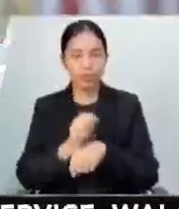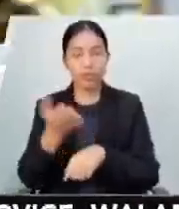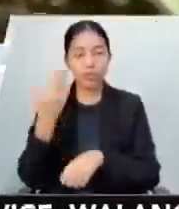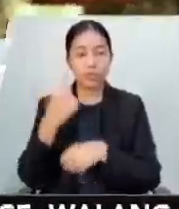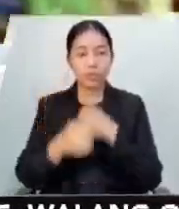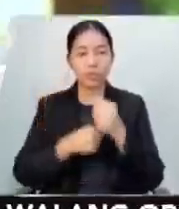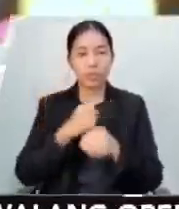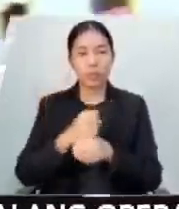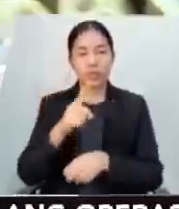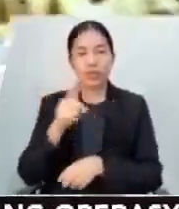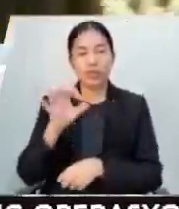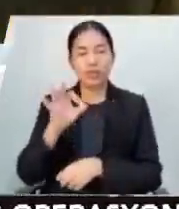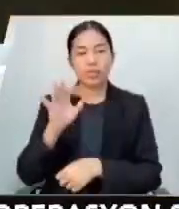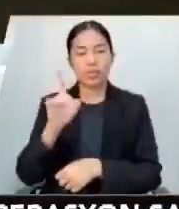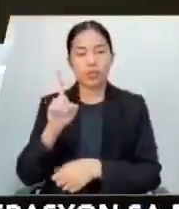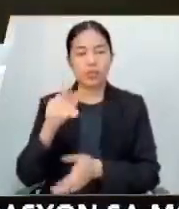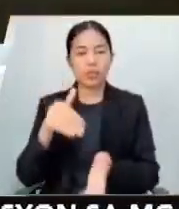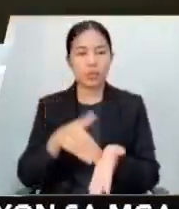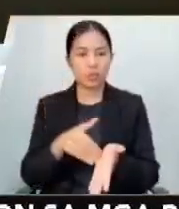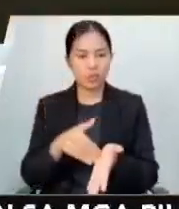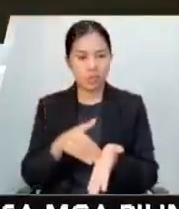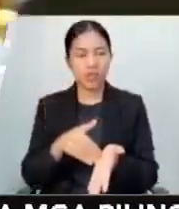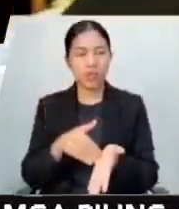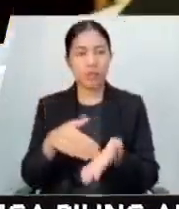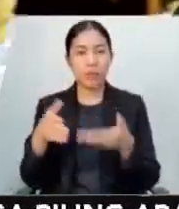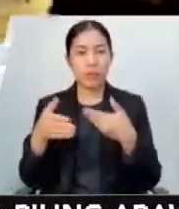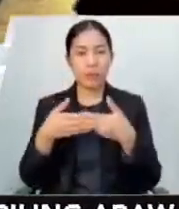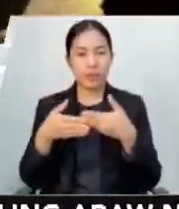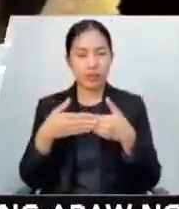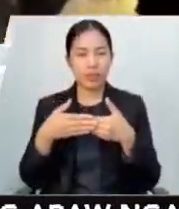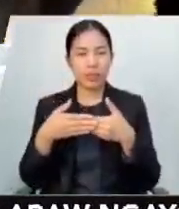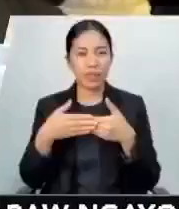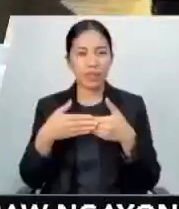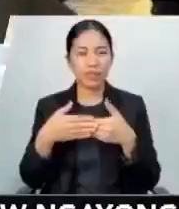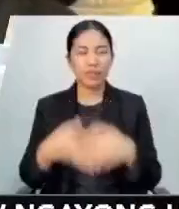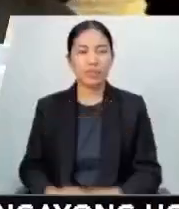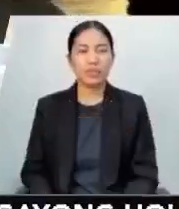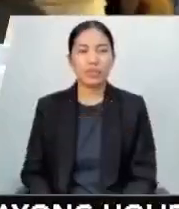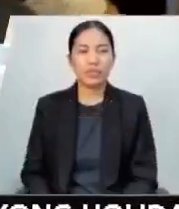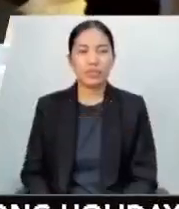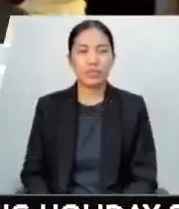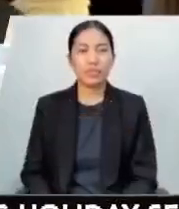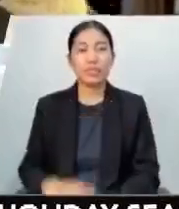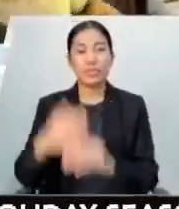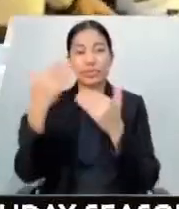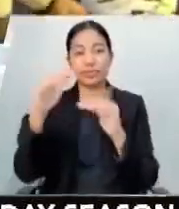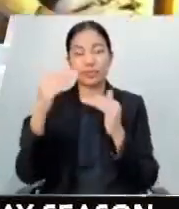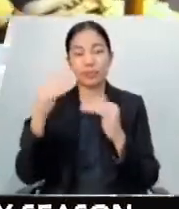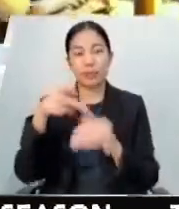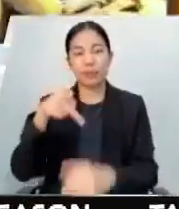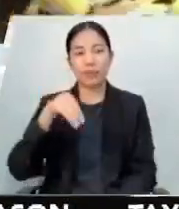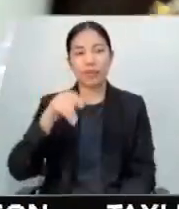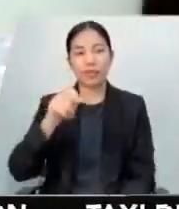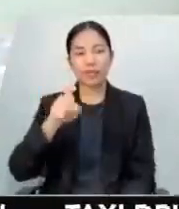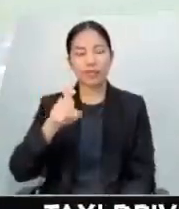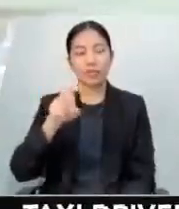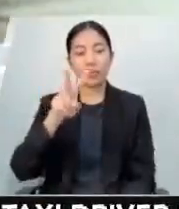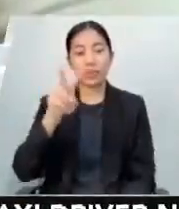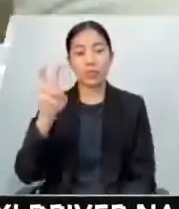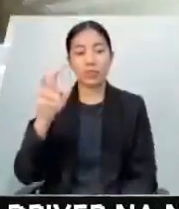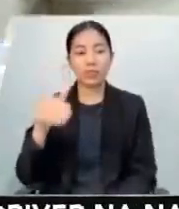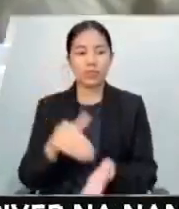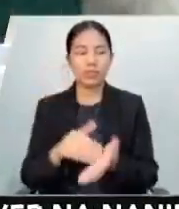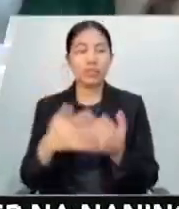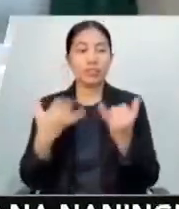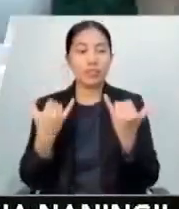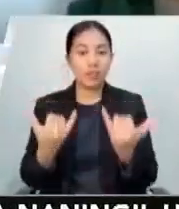pasahero. Yan ay malapit na doon sa capacity ng PITX na 200,000. So, sa ngayon, may mga ilan tayong mga